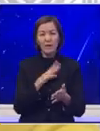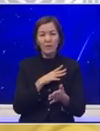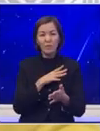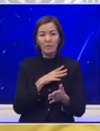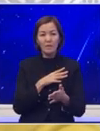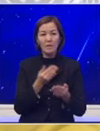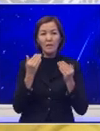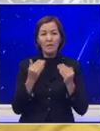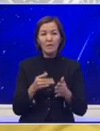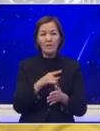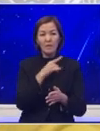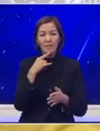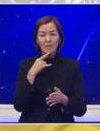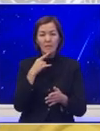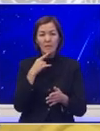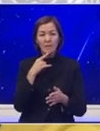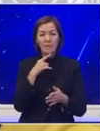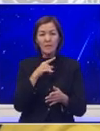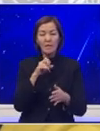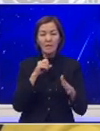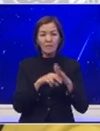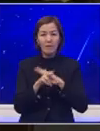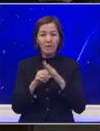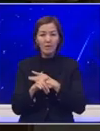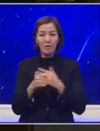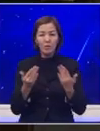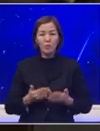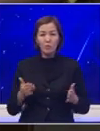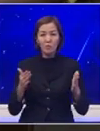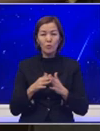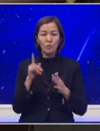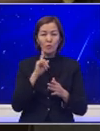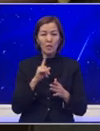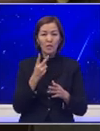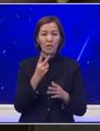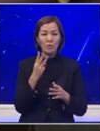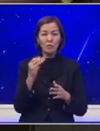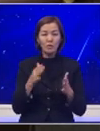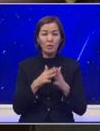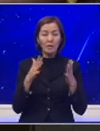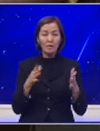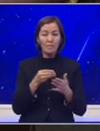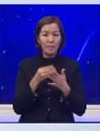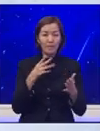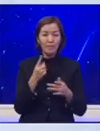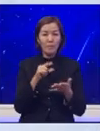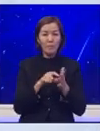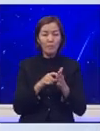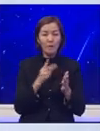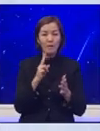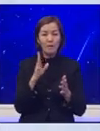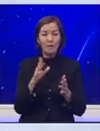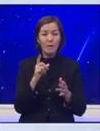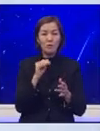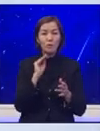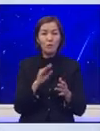еді. Енді міне ресейліктердің келуіне байланысты тұрғын үйді жалға алу құны 2-3 есеге қымбаттаған. Мәселен, бір бөлмелі пәтердің өзі 100